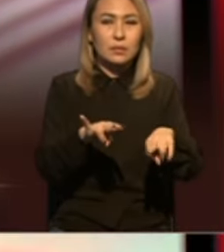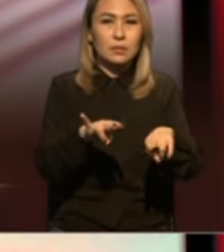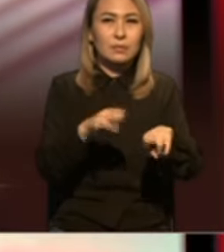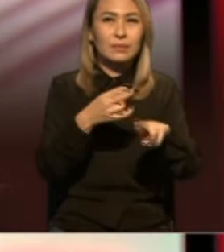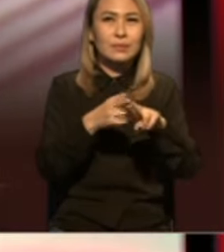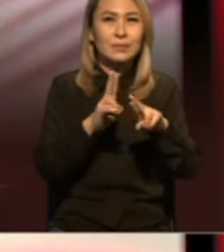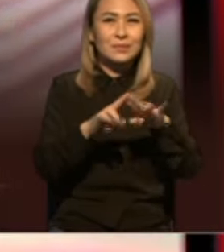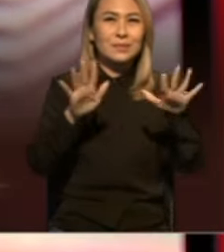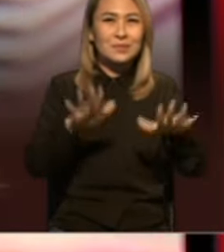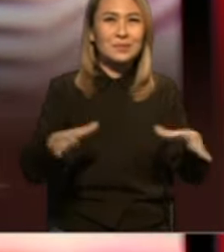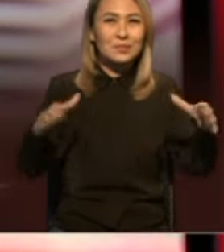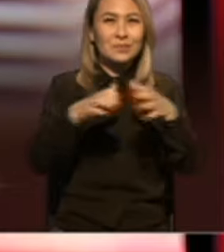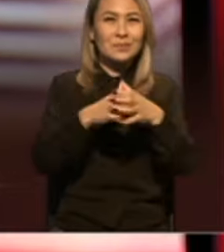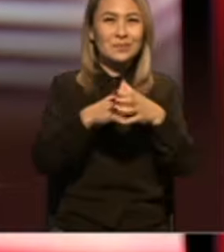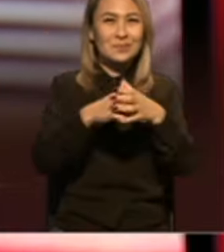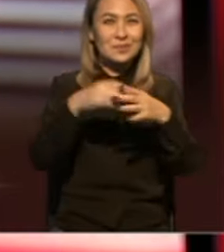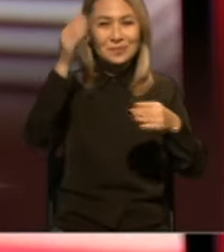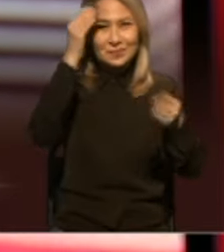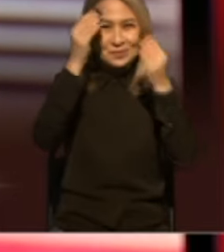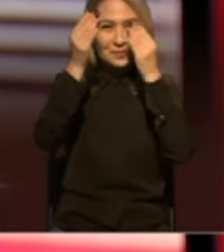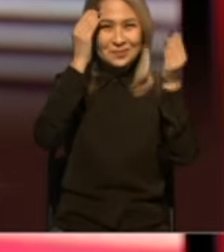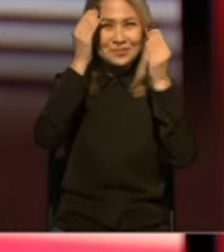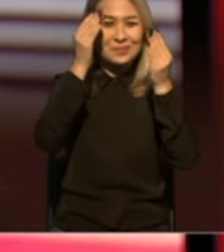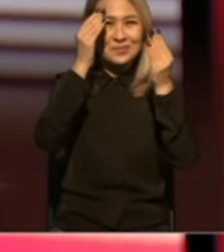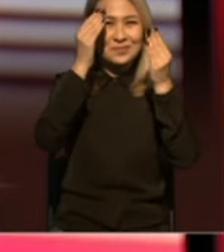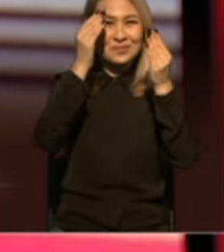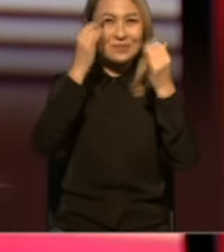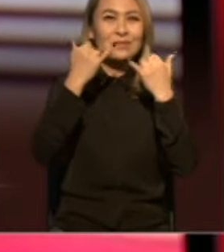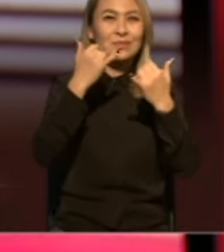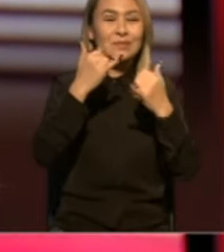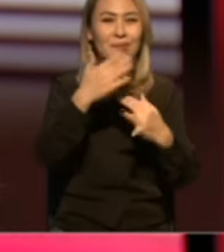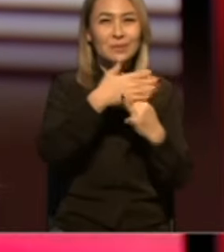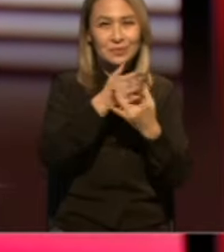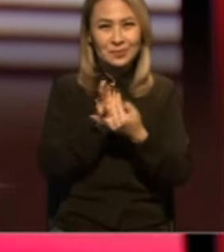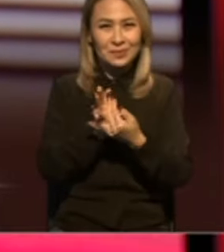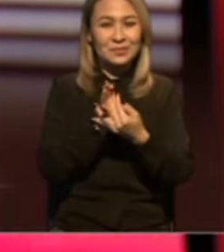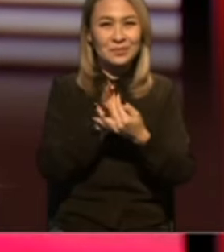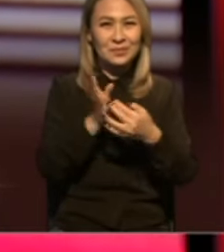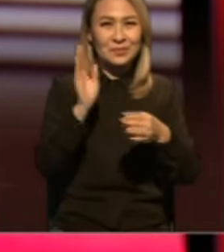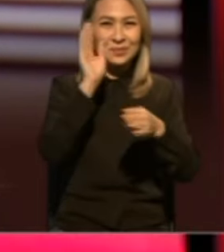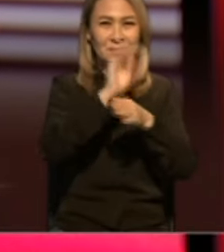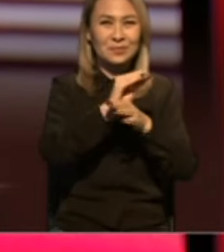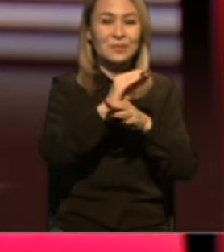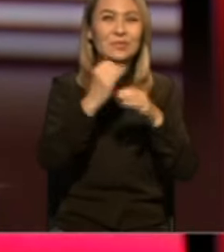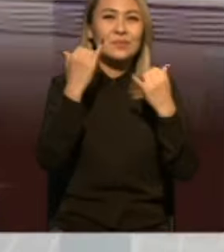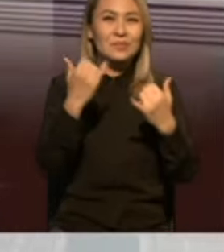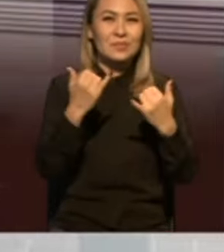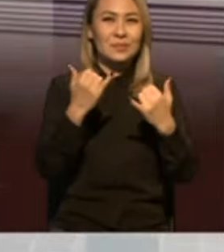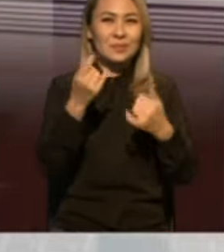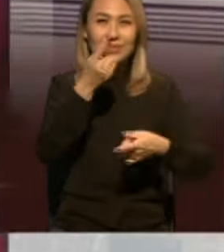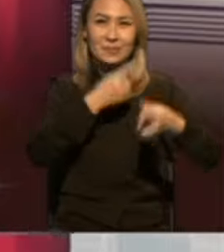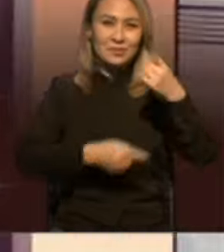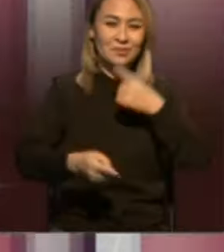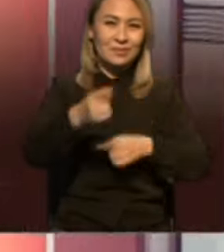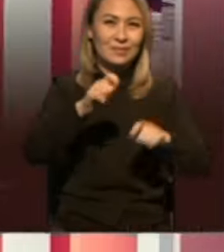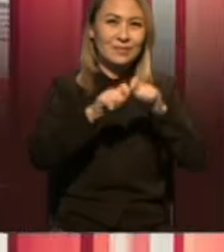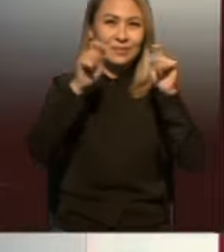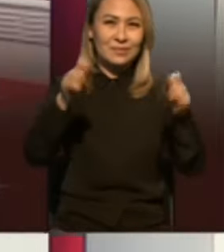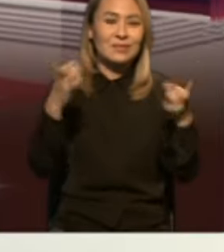ол ой пікір кезінде бөлініп кетті. Сол жағынан қазірден оны біз қайтадан жаңғыртуымыз